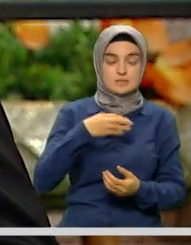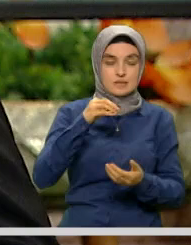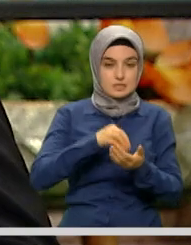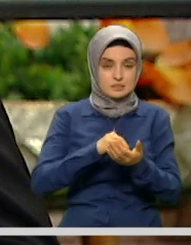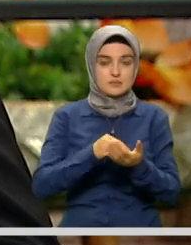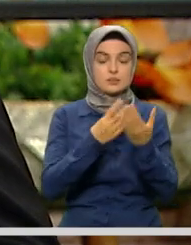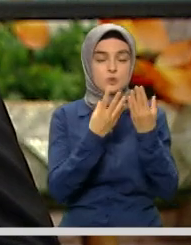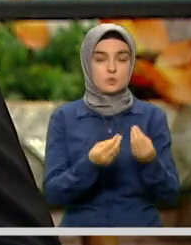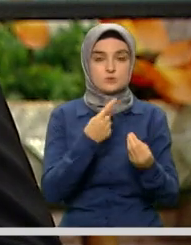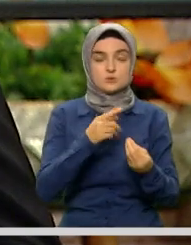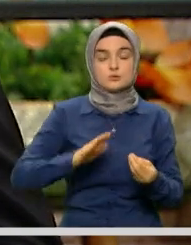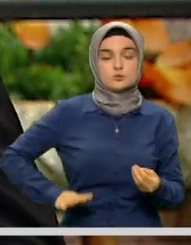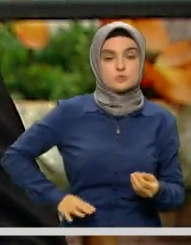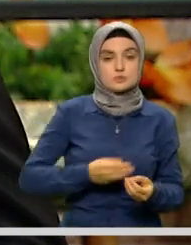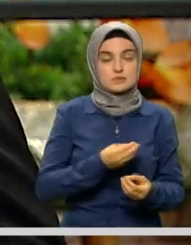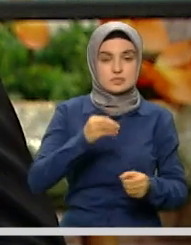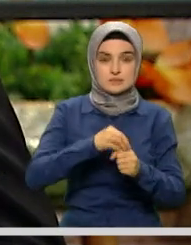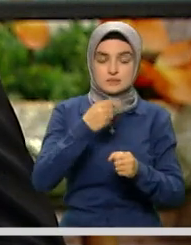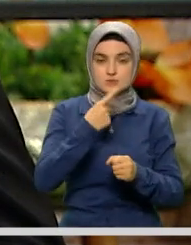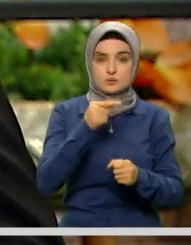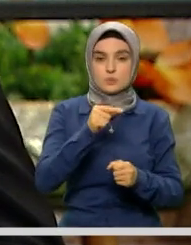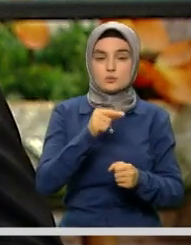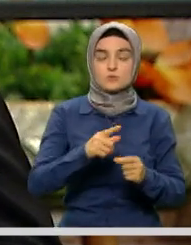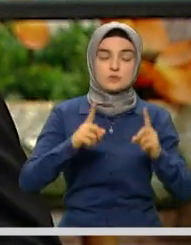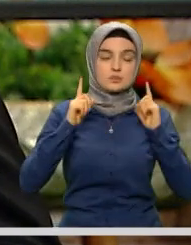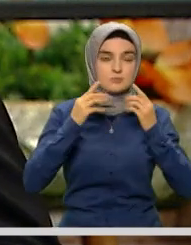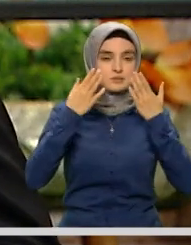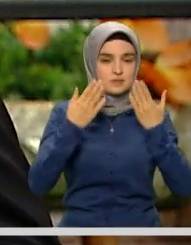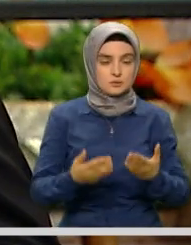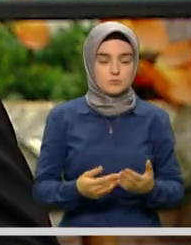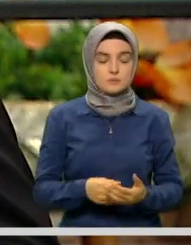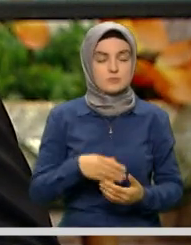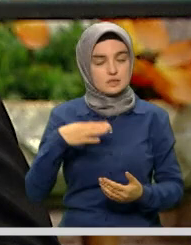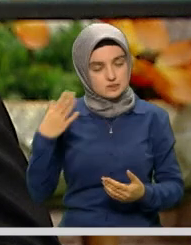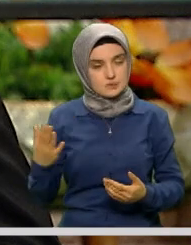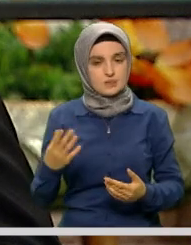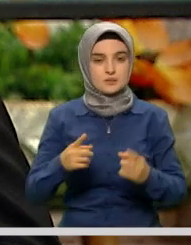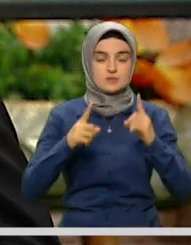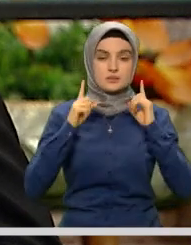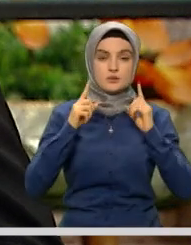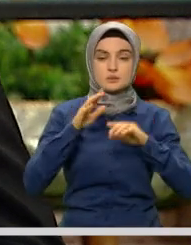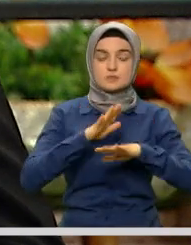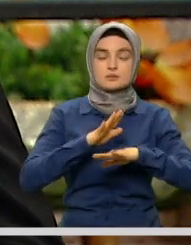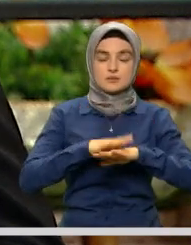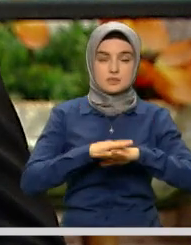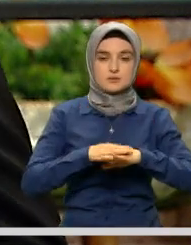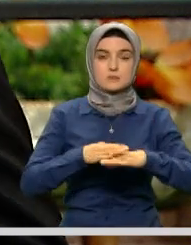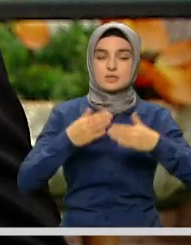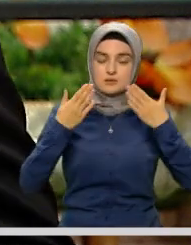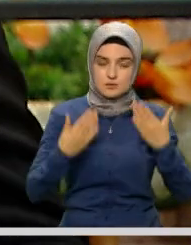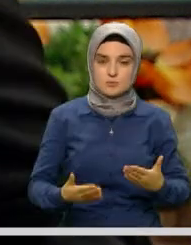Çoluğun çocuğun için tut diyor. Ve nihayetinde onun tevbesi kabul oluyor. Diğer 3 kişinin de tabii 2 kişinin de tevbesi kabul oluyor. Yani